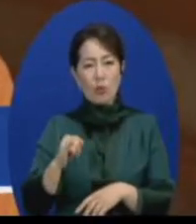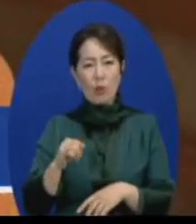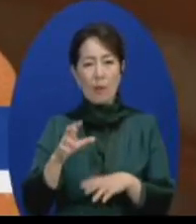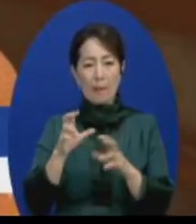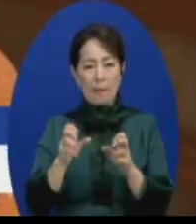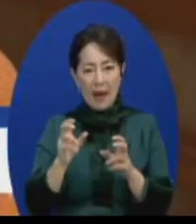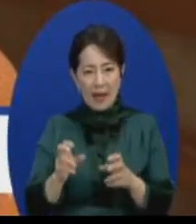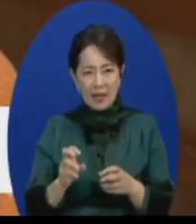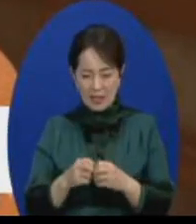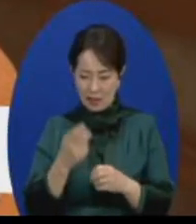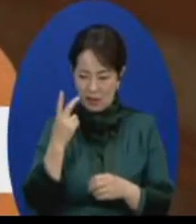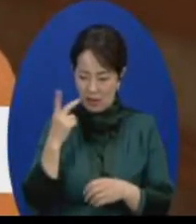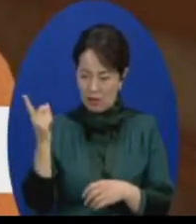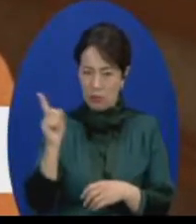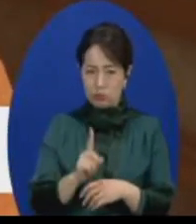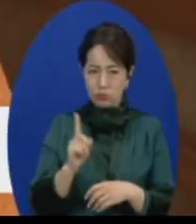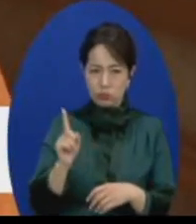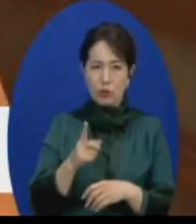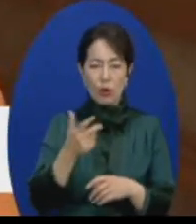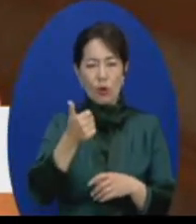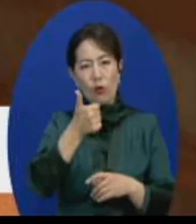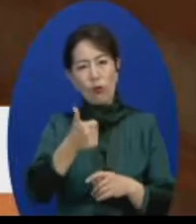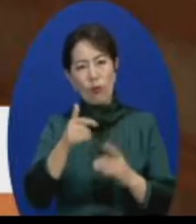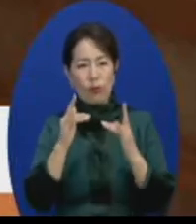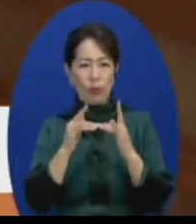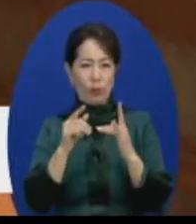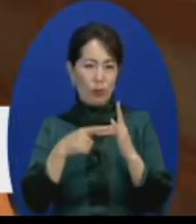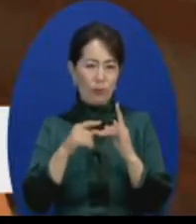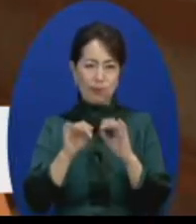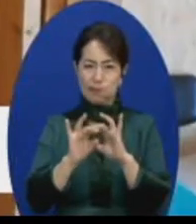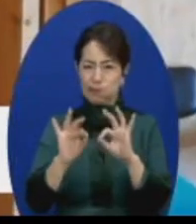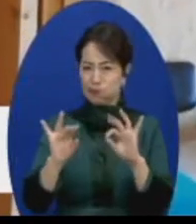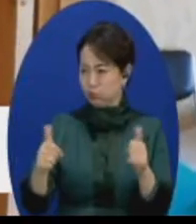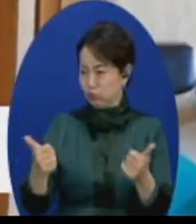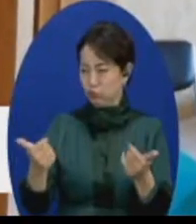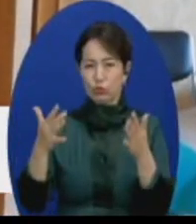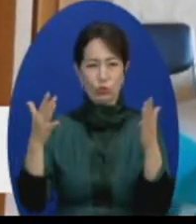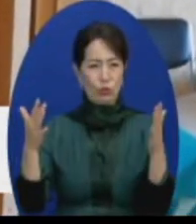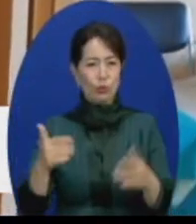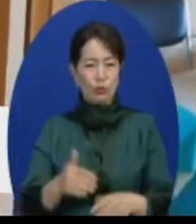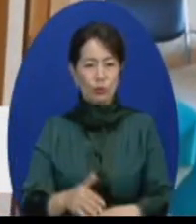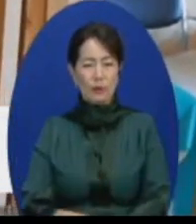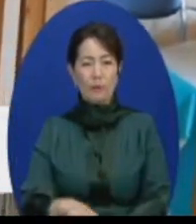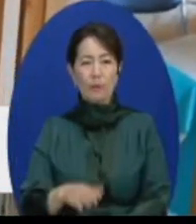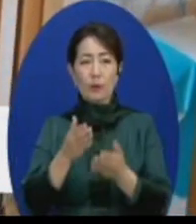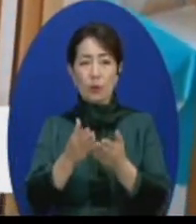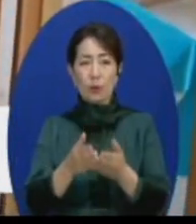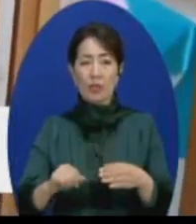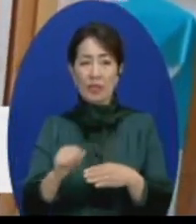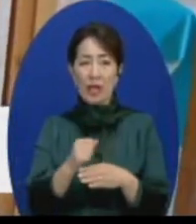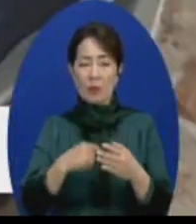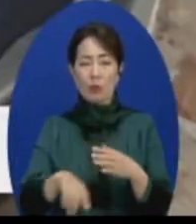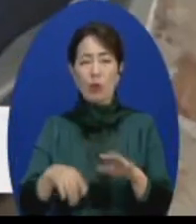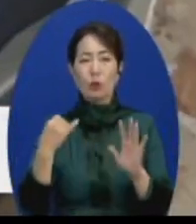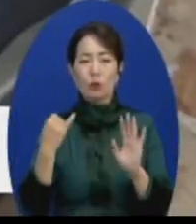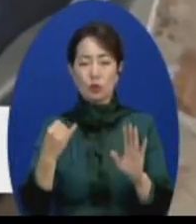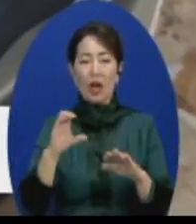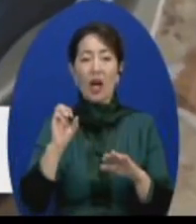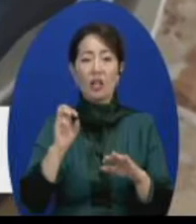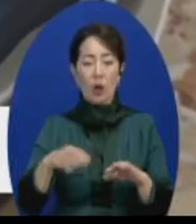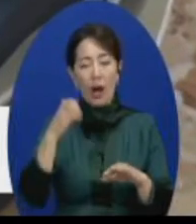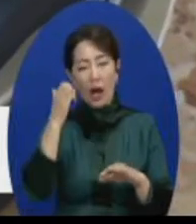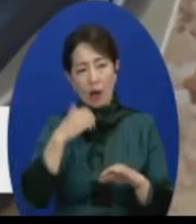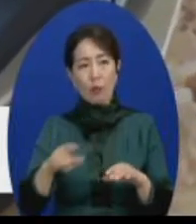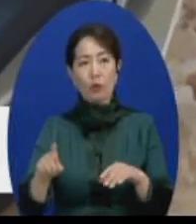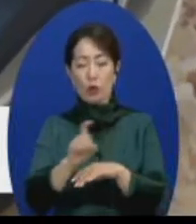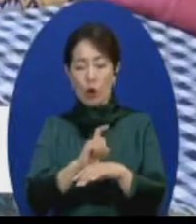барай заслыг хийдгийг манай энэ чинь гоё ормоор янз бүрийн хийсэн шүү дээ. Хөвсгөл аймгийн хэмжээнд нийтдээ 6 сум ахмадын хороотой